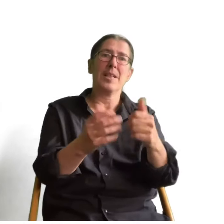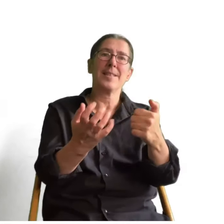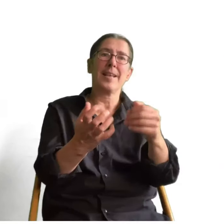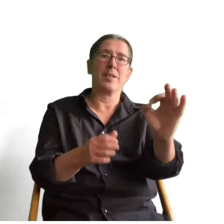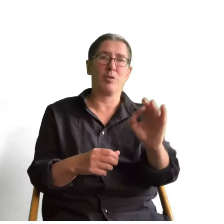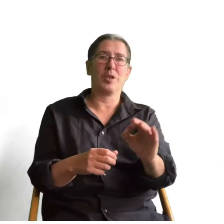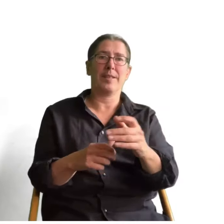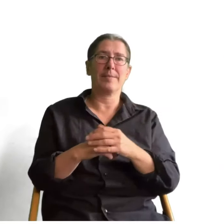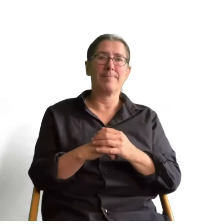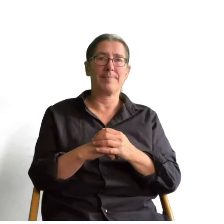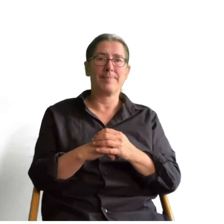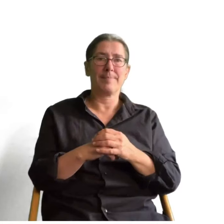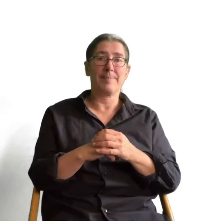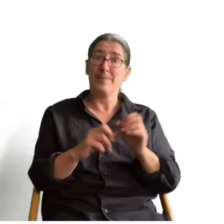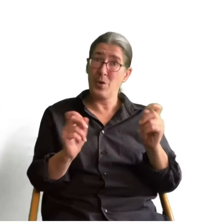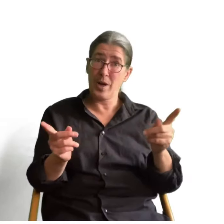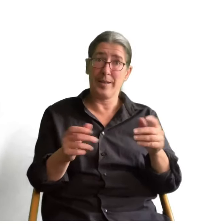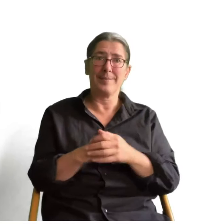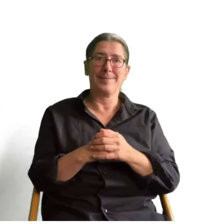sind 60%.